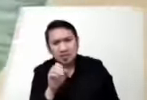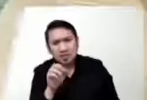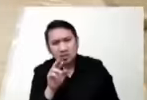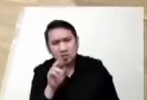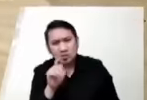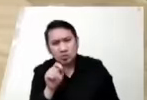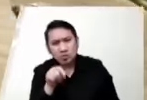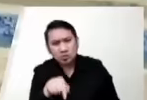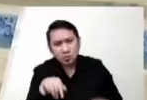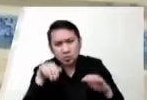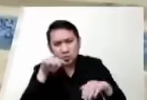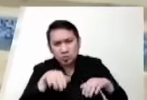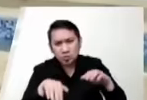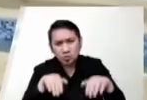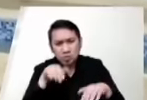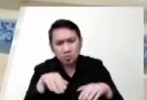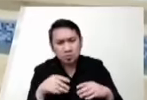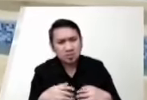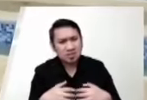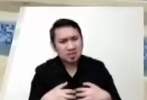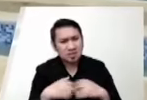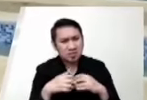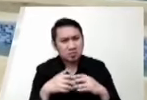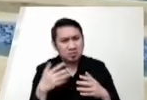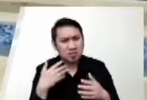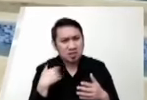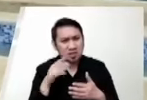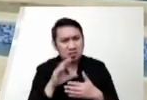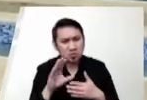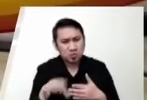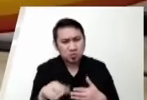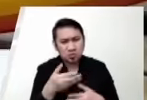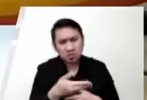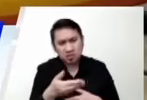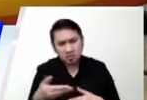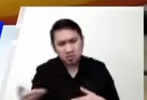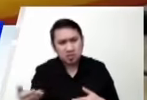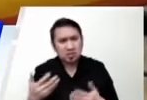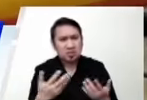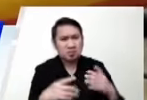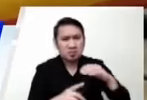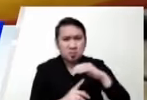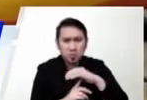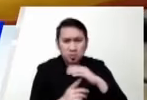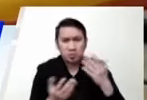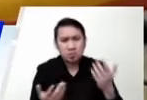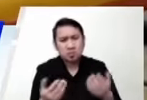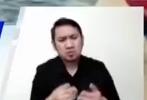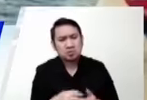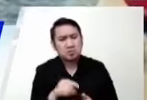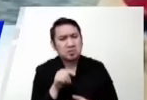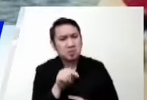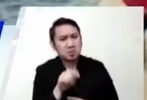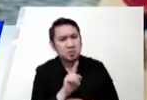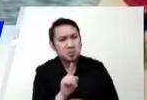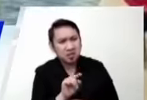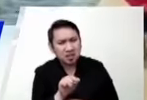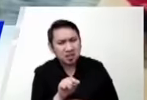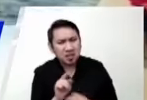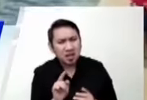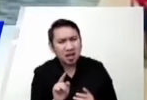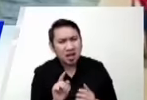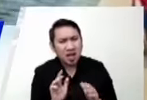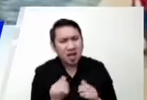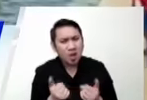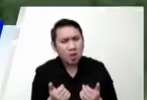isa sa mga burol at kumpleto sa pool, mga kubol at slide. Kabilang sa naungkat ay kung paano ito na